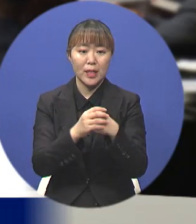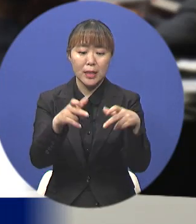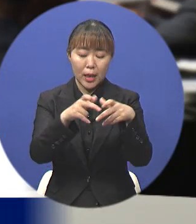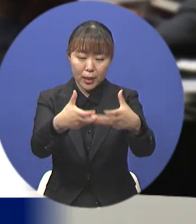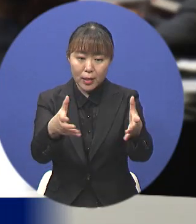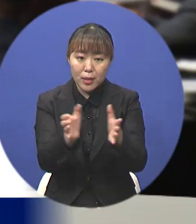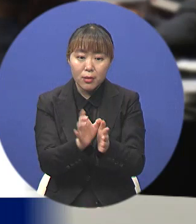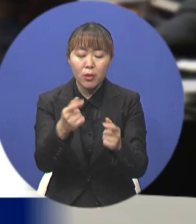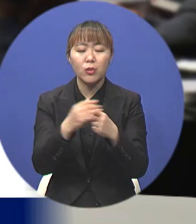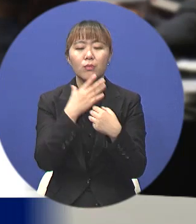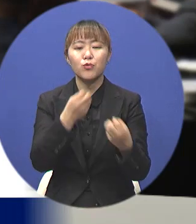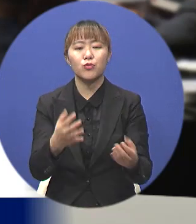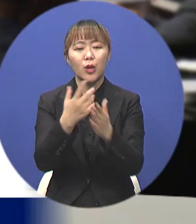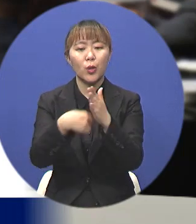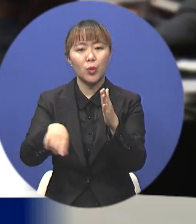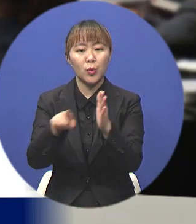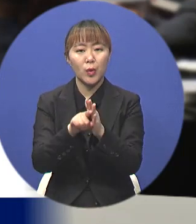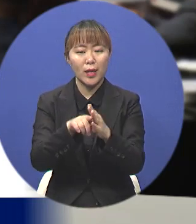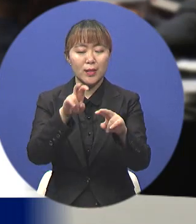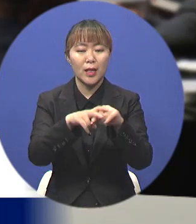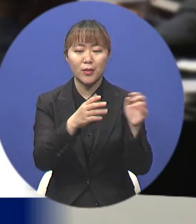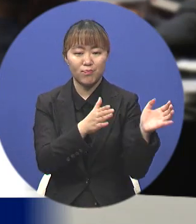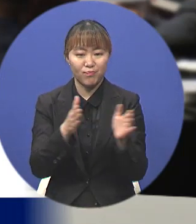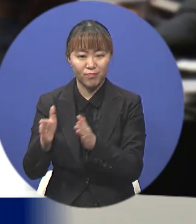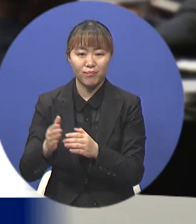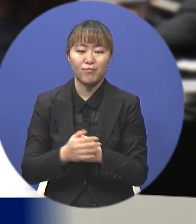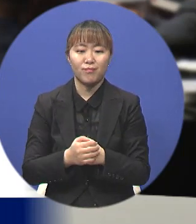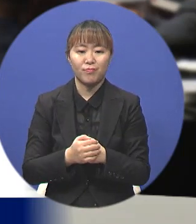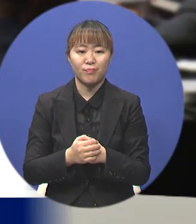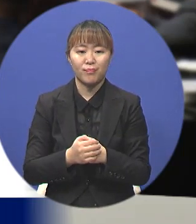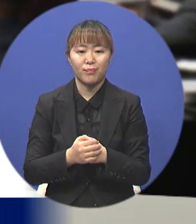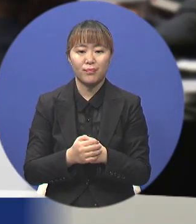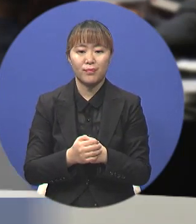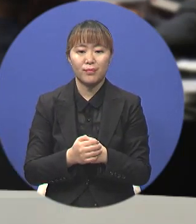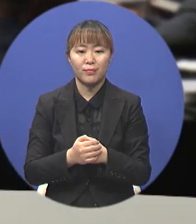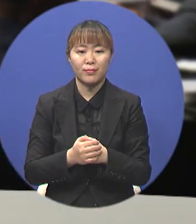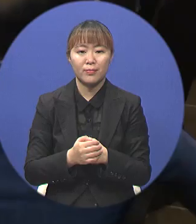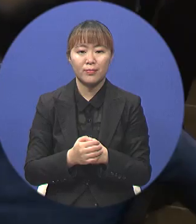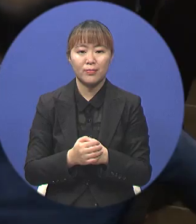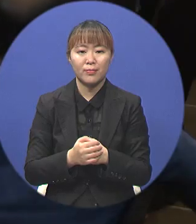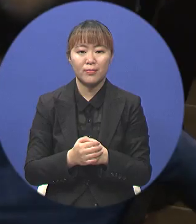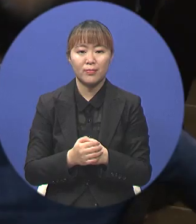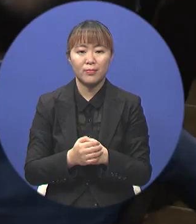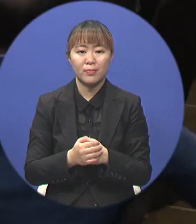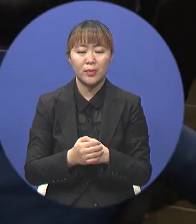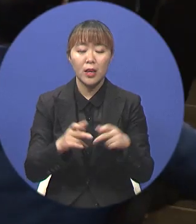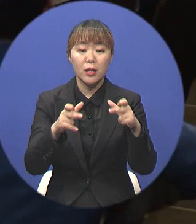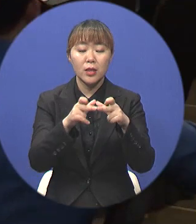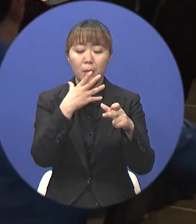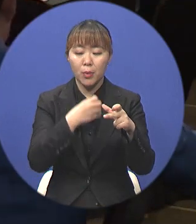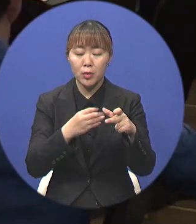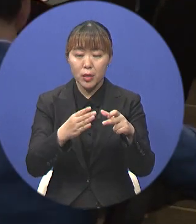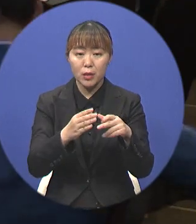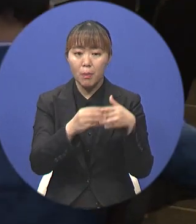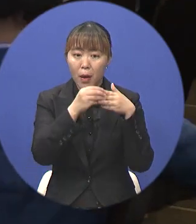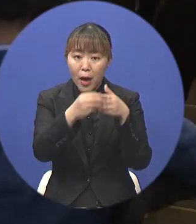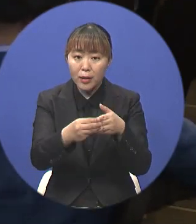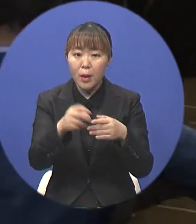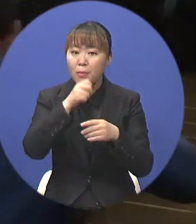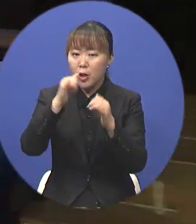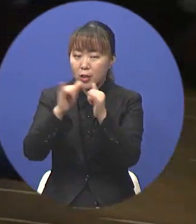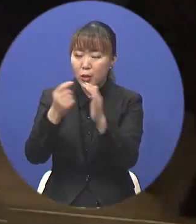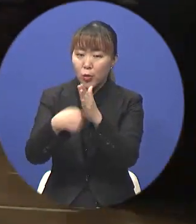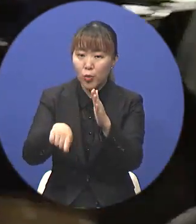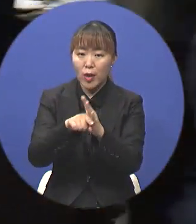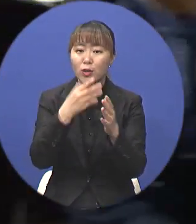단체에서 이들을 축하하기 위한 자리를 마련했습니다. 손자희 아나운서입니다. 장애인 복지를 이끌 장애인 당선인들을